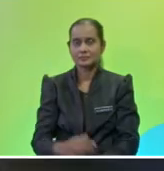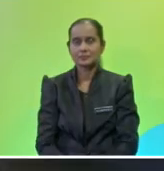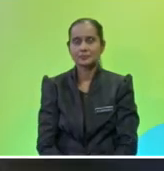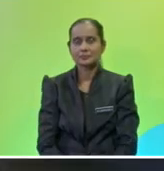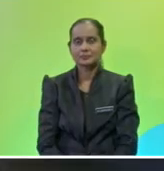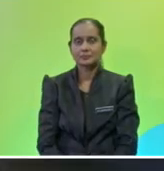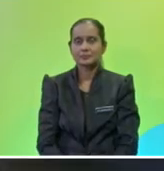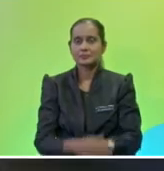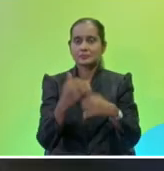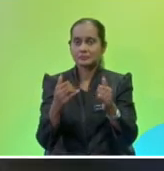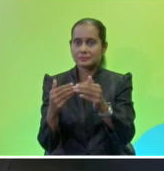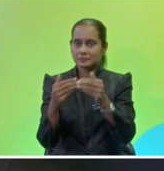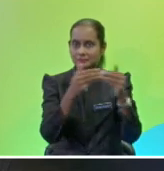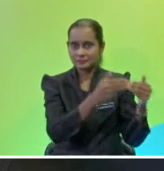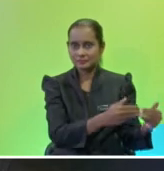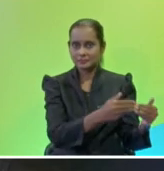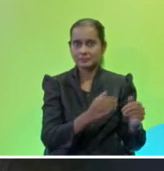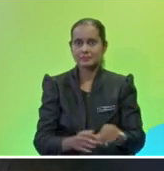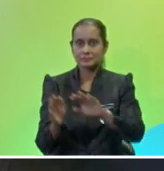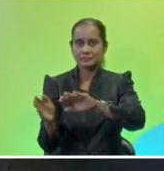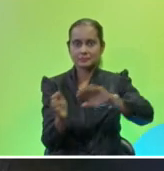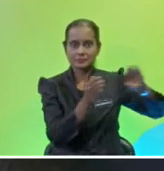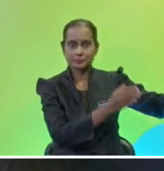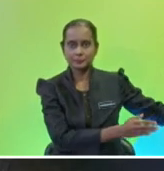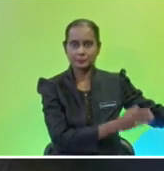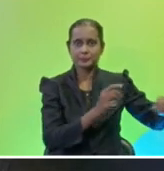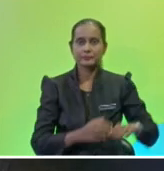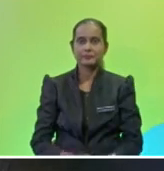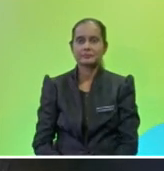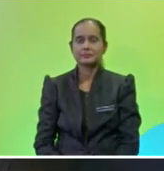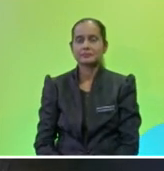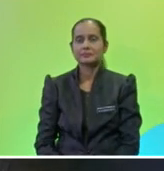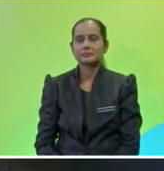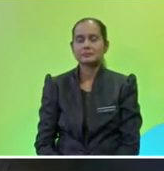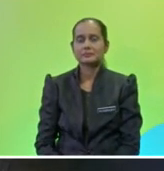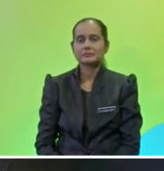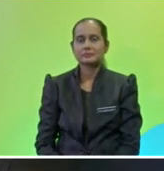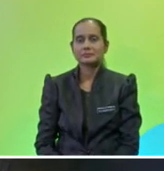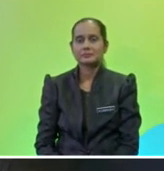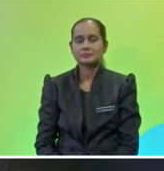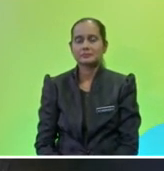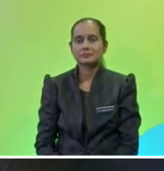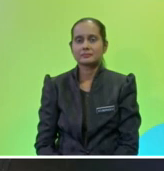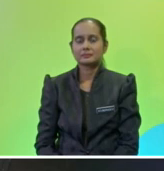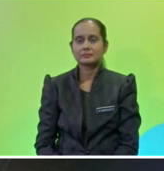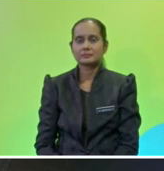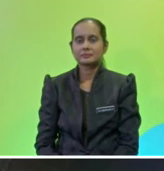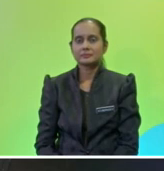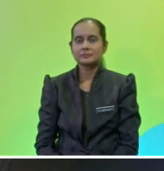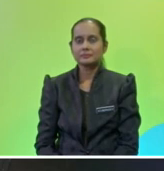oke baiklah kita tengok cerita seterusnya seterusnya Oke